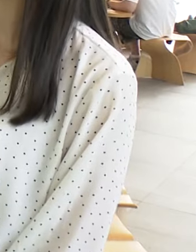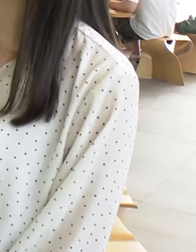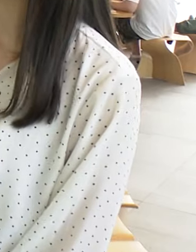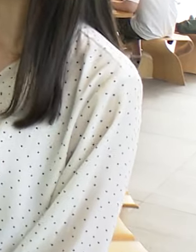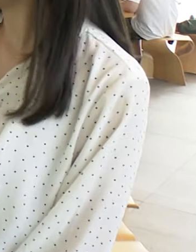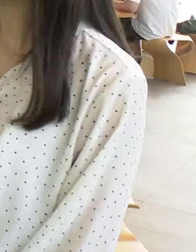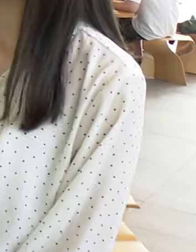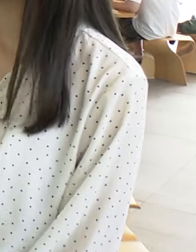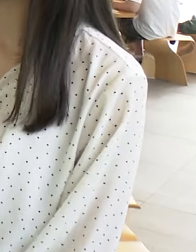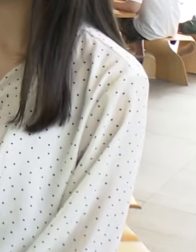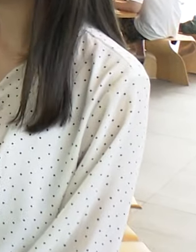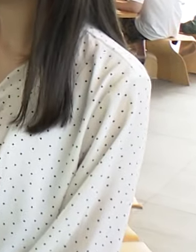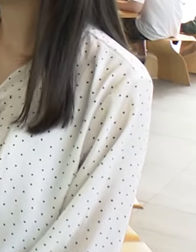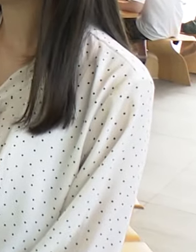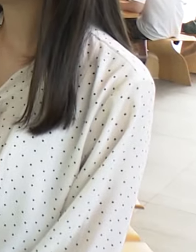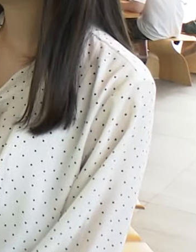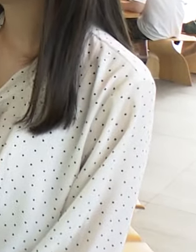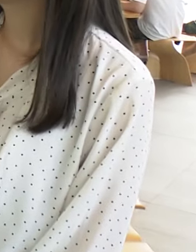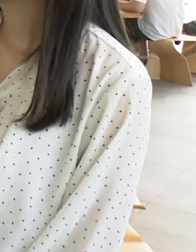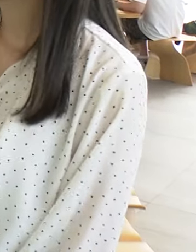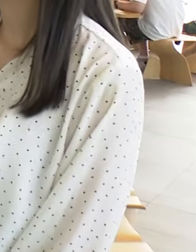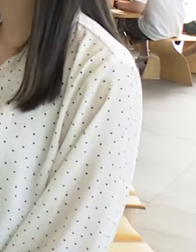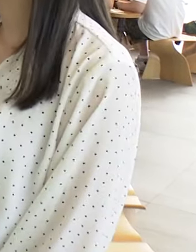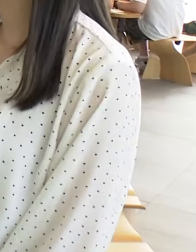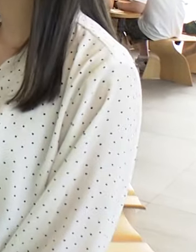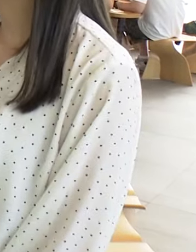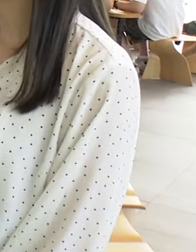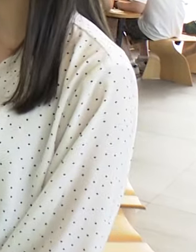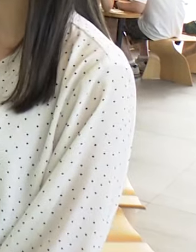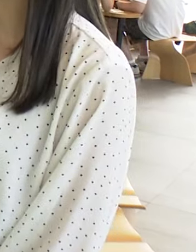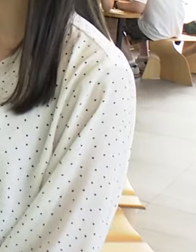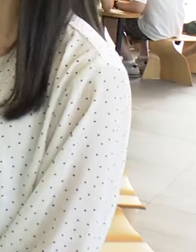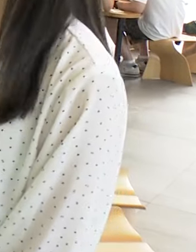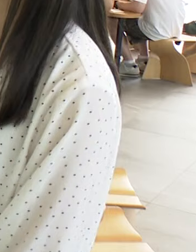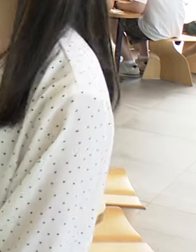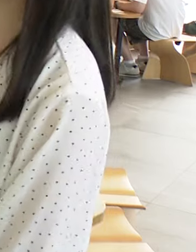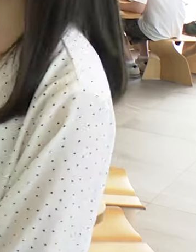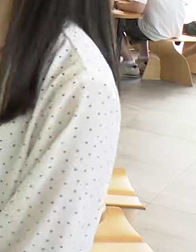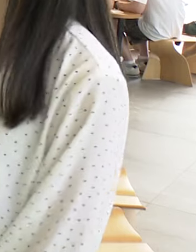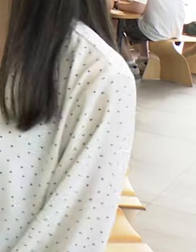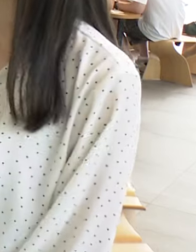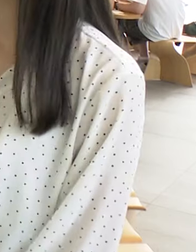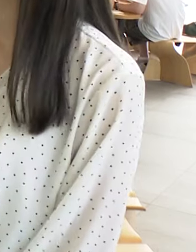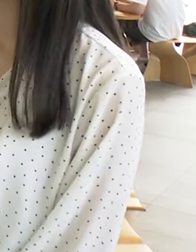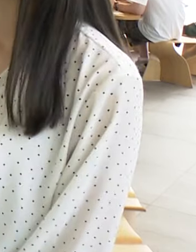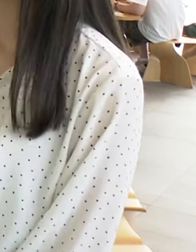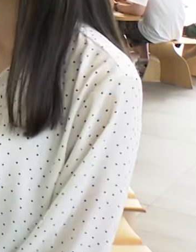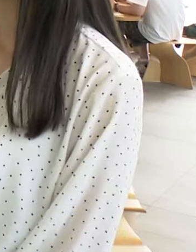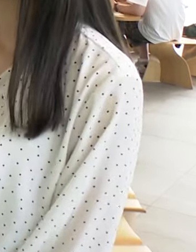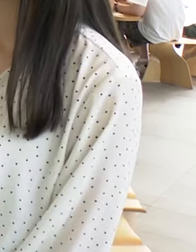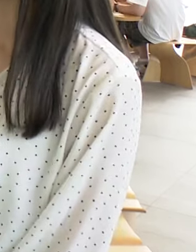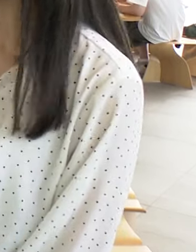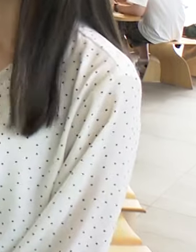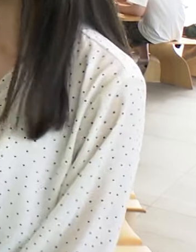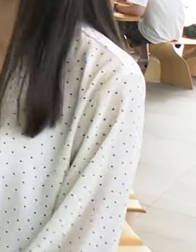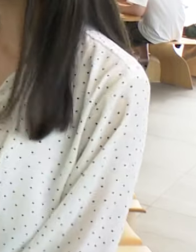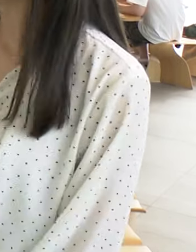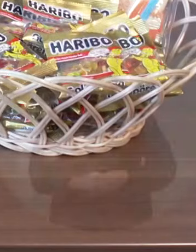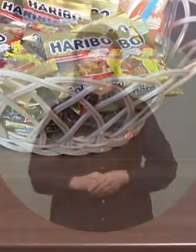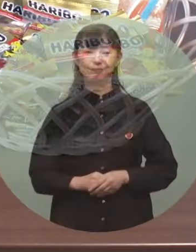music. Which kind of music? I like Japanese music. Oh, okay, me